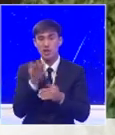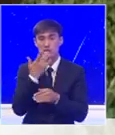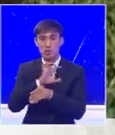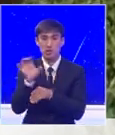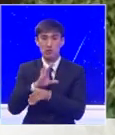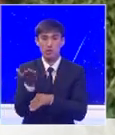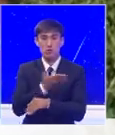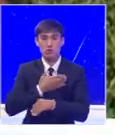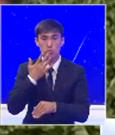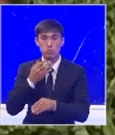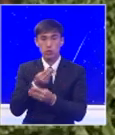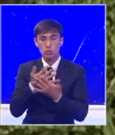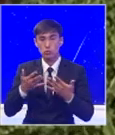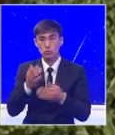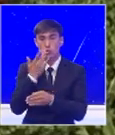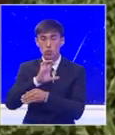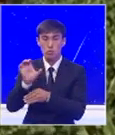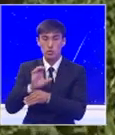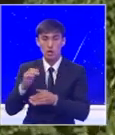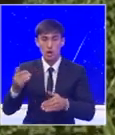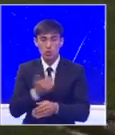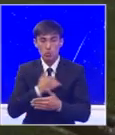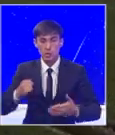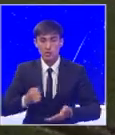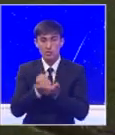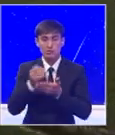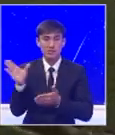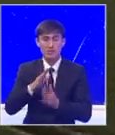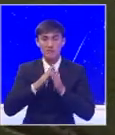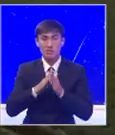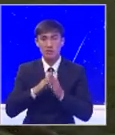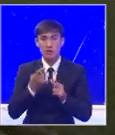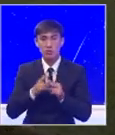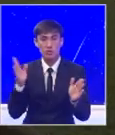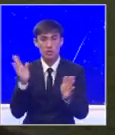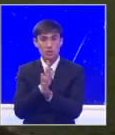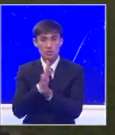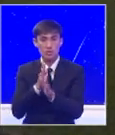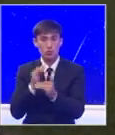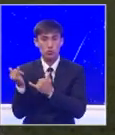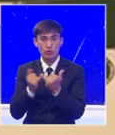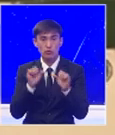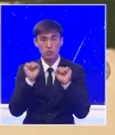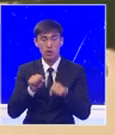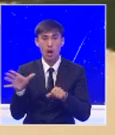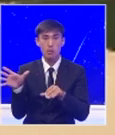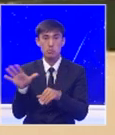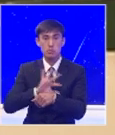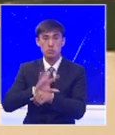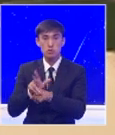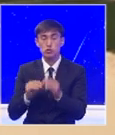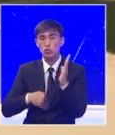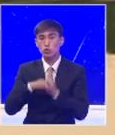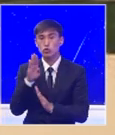нашу продукцию за рубеж. Я хочу поддержать всех фермеров, которые, несмотря на эти климатические условия, смогли обеспечить лучшее